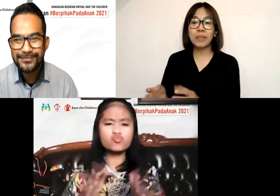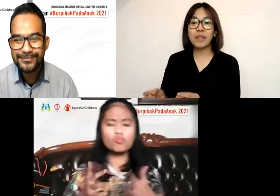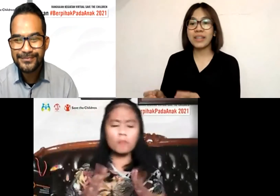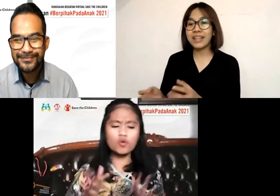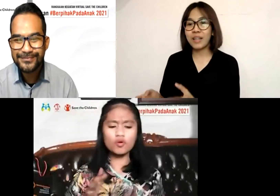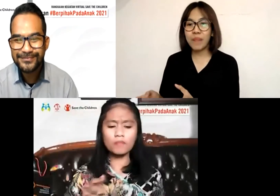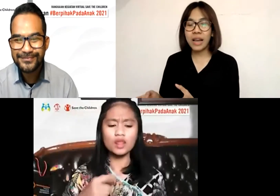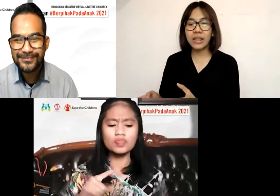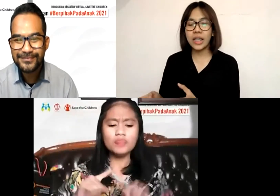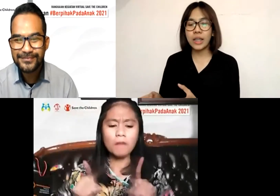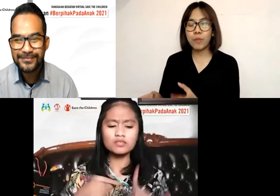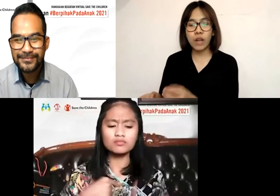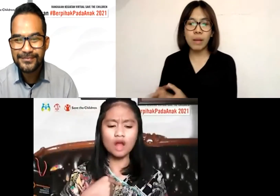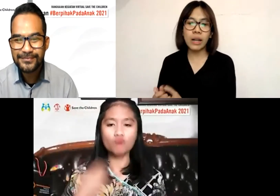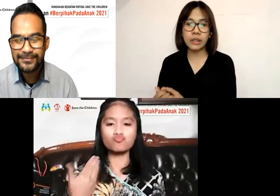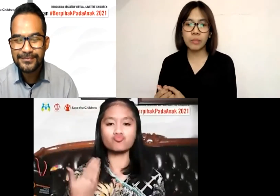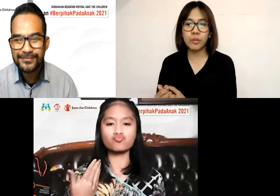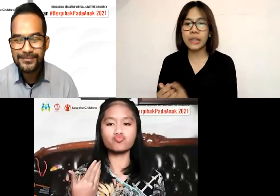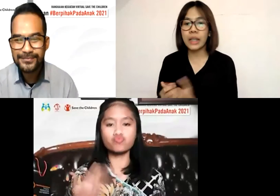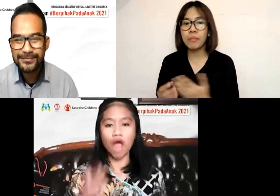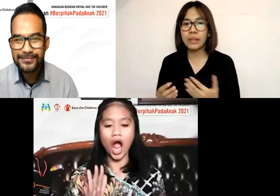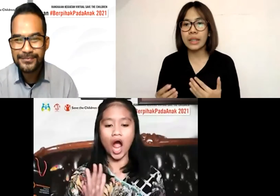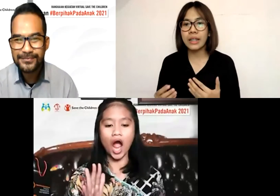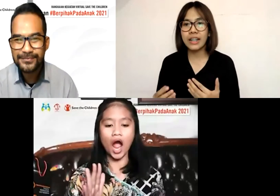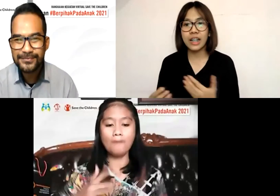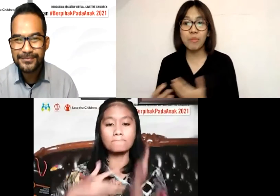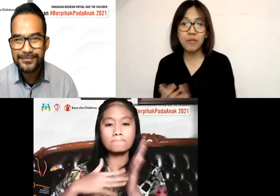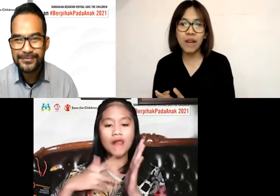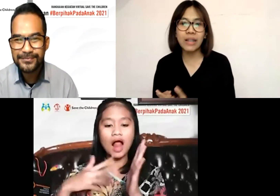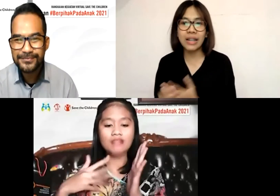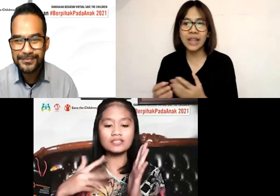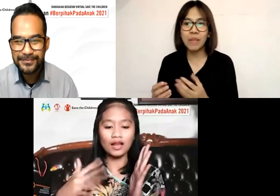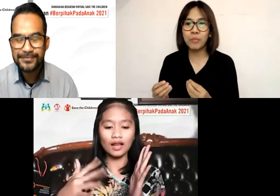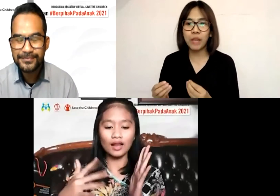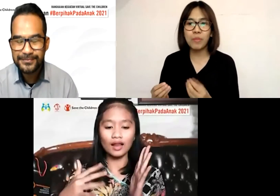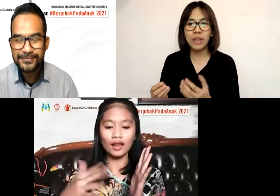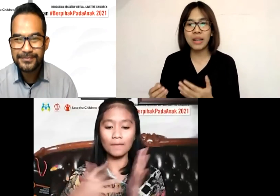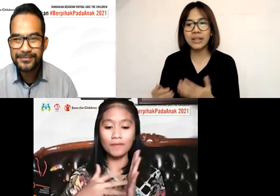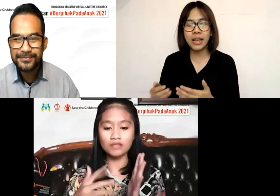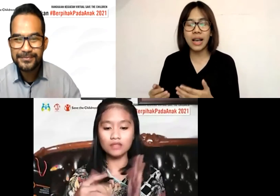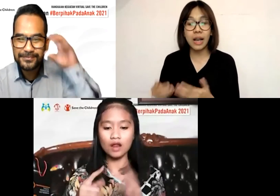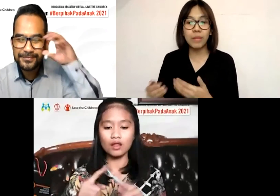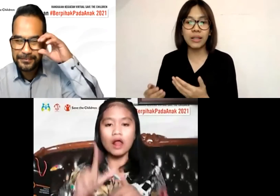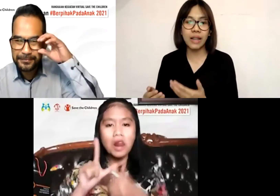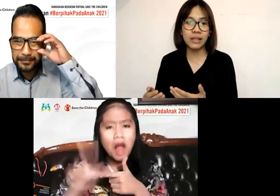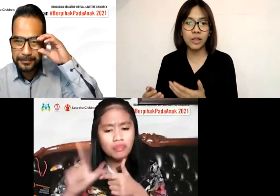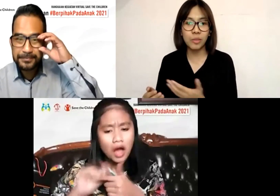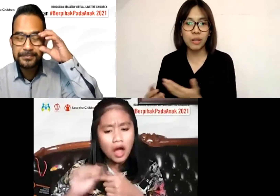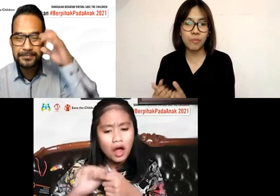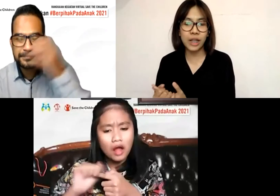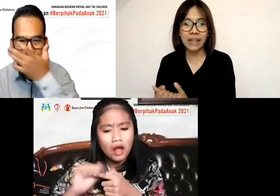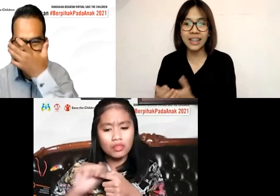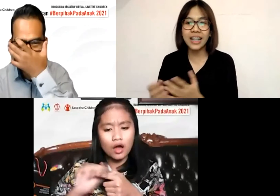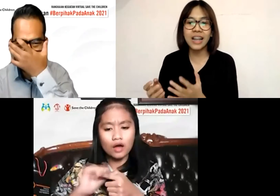Awalnya pas pertama saya terlibat di program magang tersebut, saya masih kebingungan karena saya belum tahu bagaimana saya akan berinteraksi